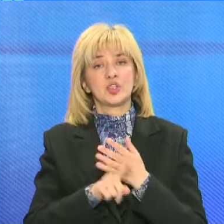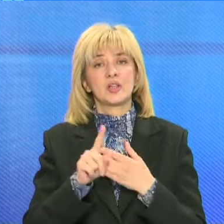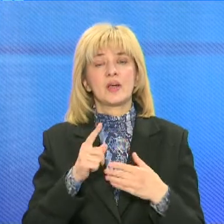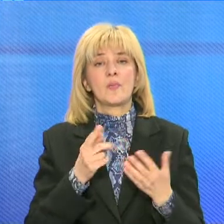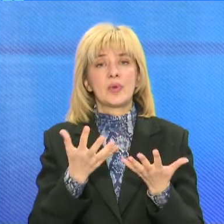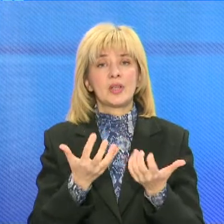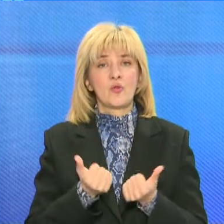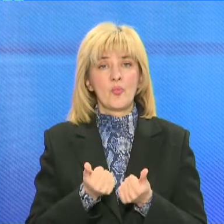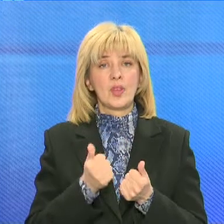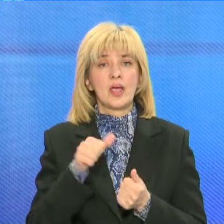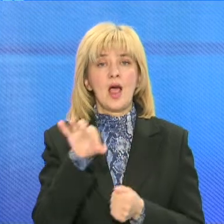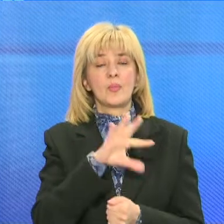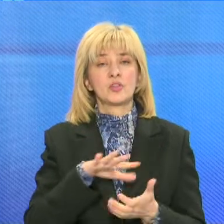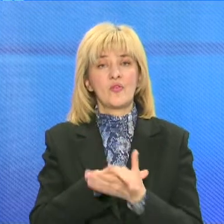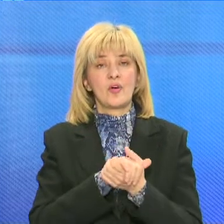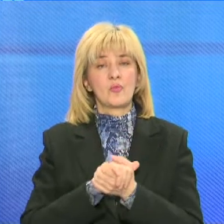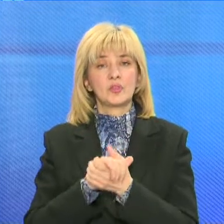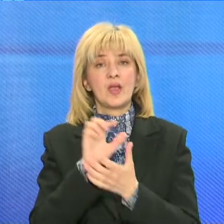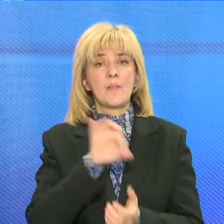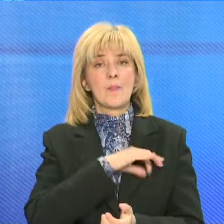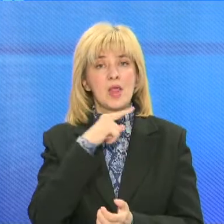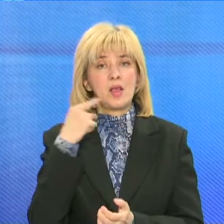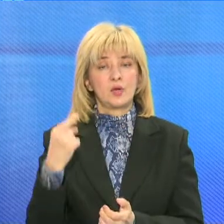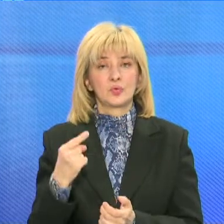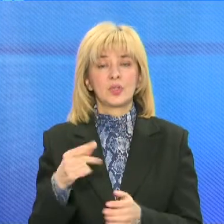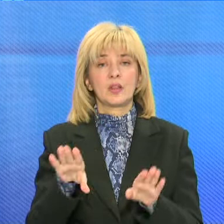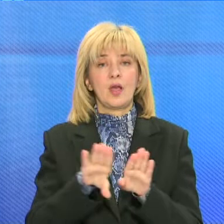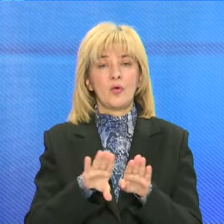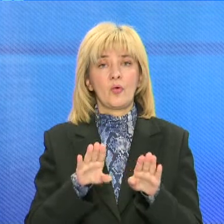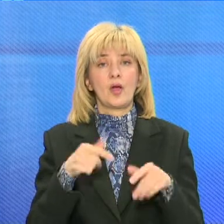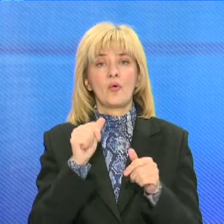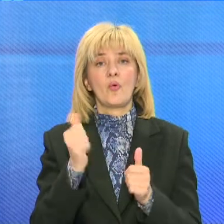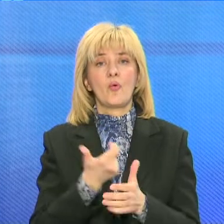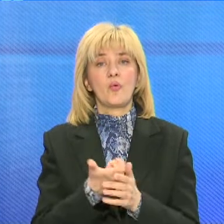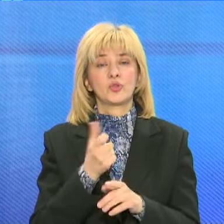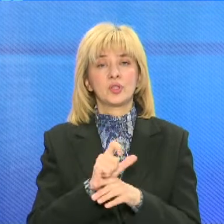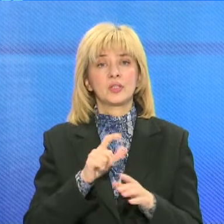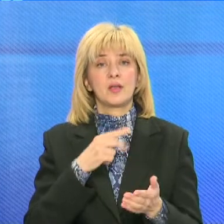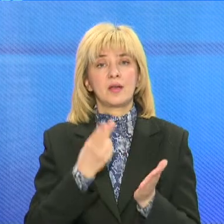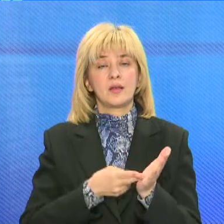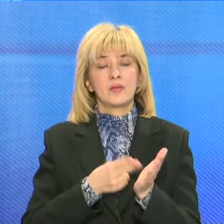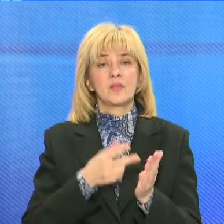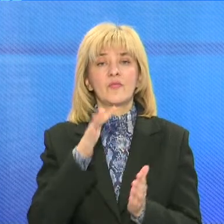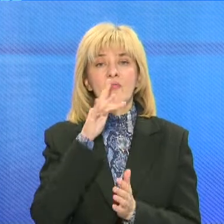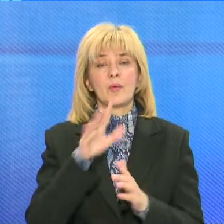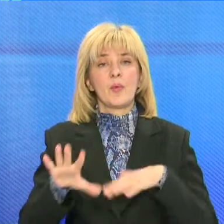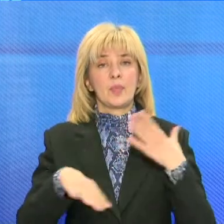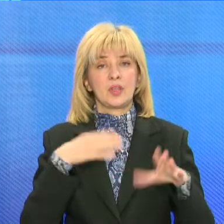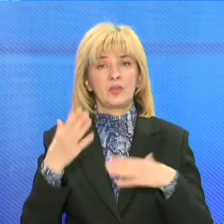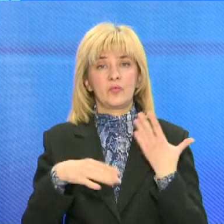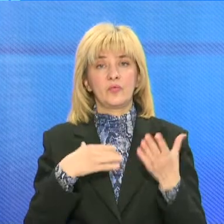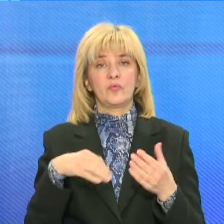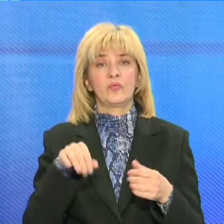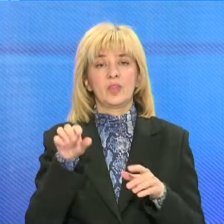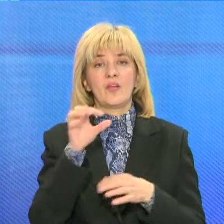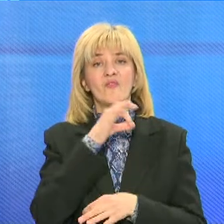Русь». Такая форма работы с жихарами Гродинщины особливо зарекомендовала себе у час подрыхтовки до важных политичных подей у ходе